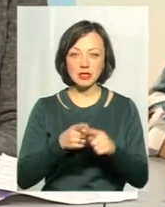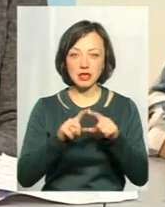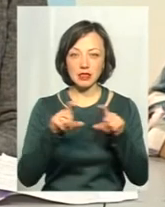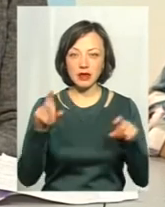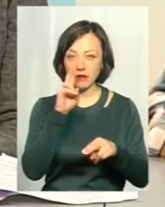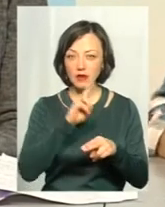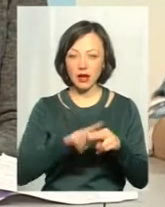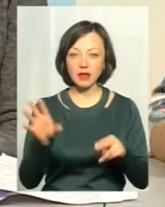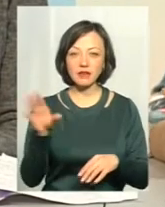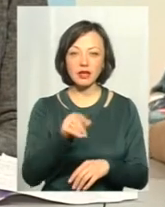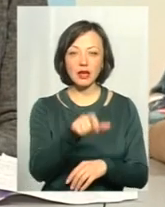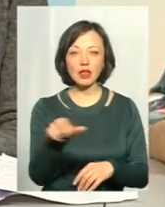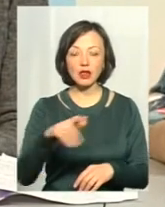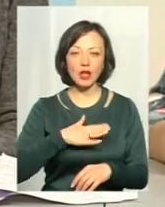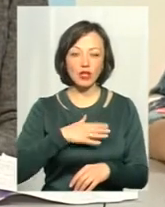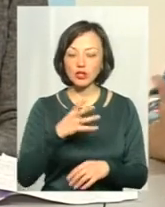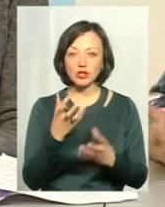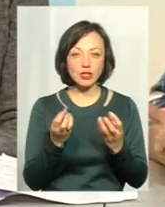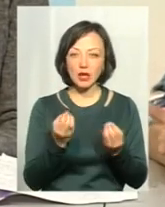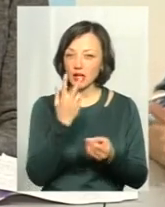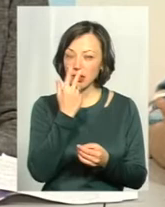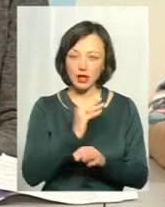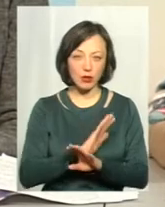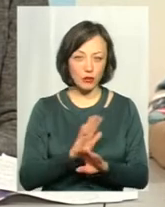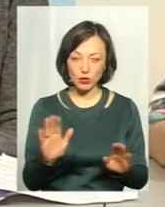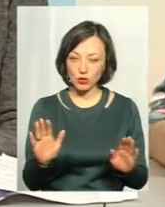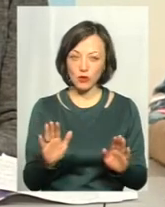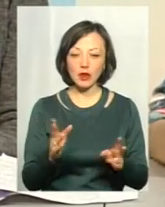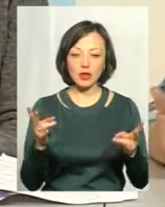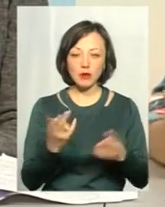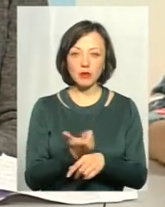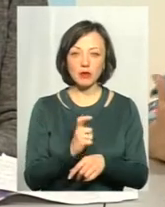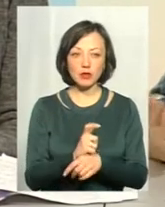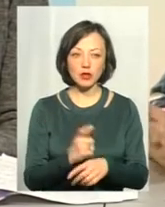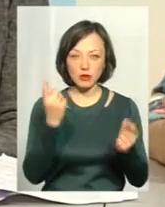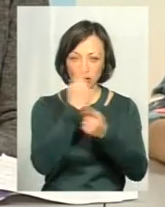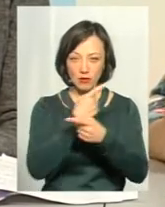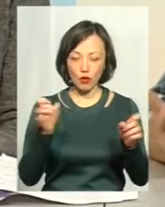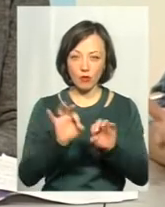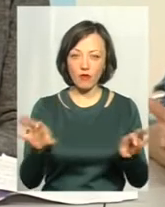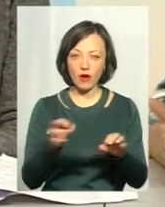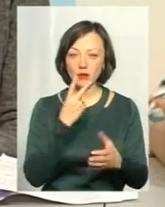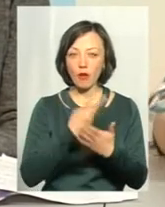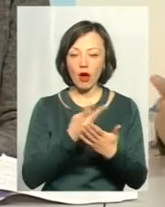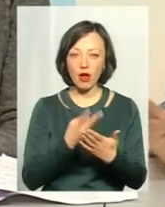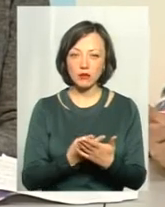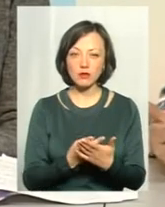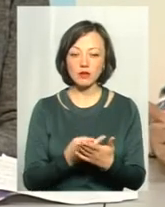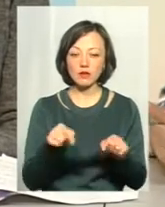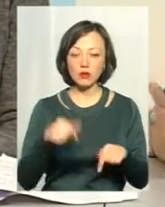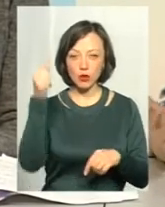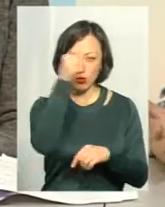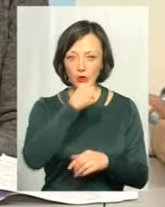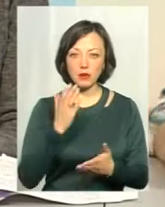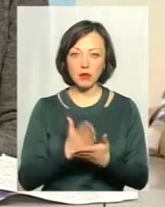всіх клієнтів. Тому що наші люди ще, напевно, не приспособлені. Потрібно більше подавати цієї інформації, показувати. В цьому році ми